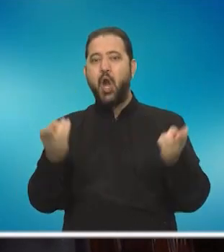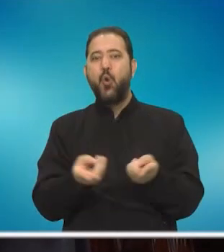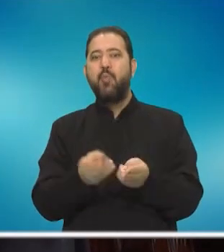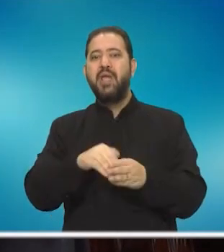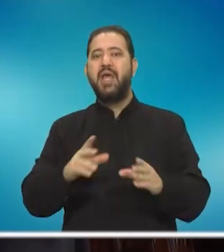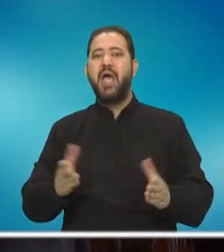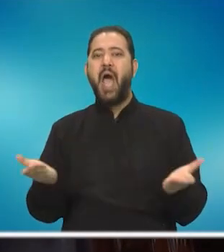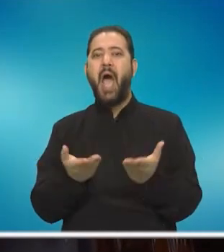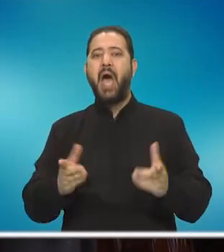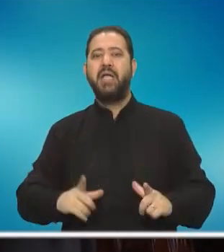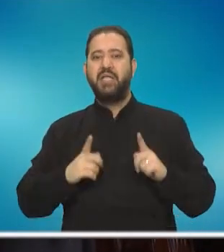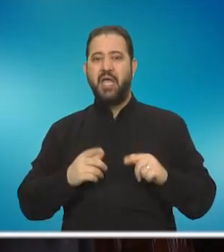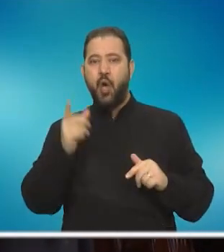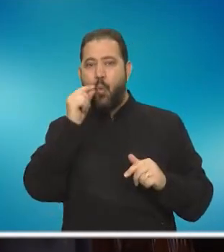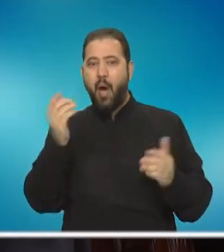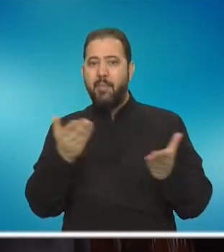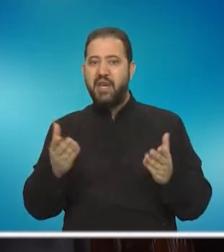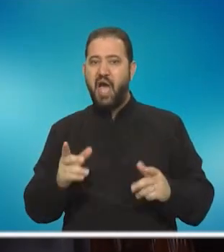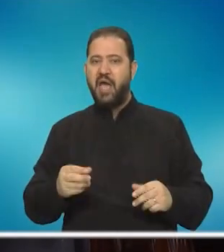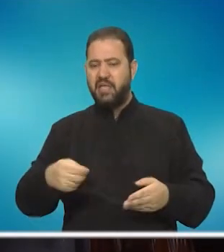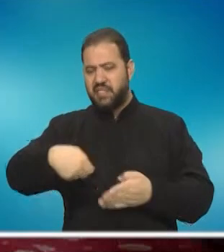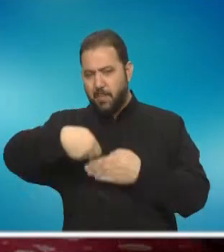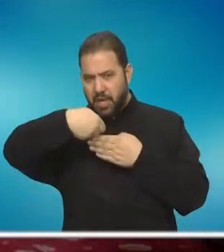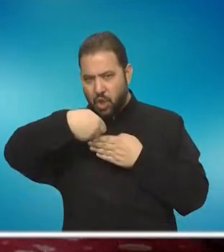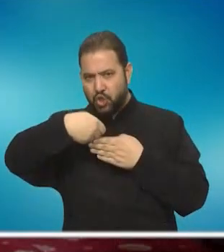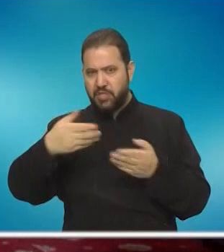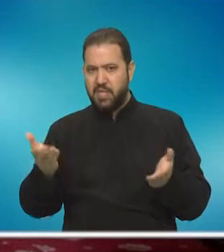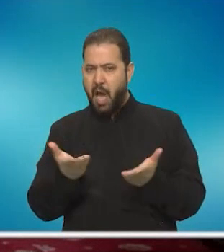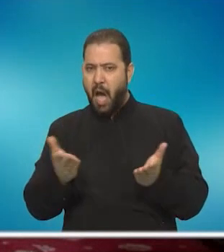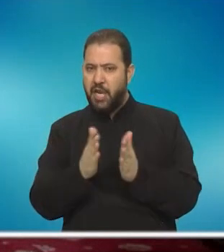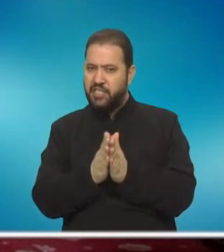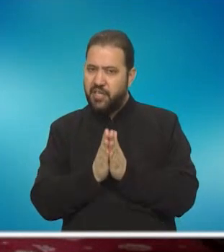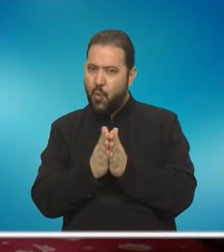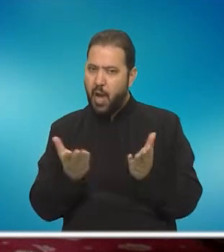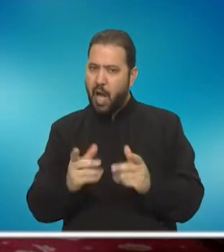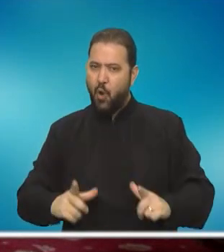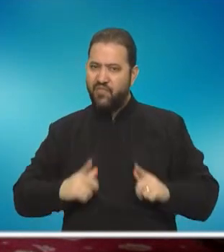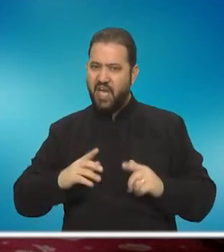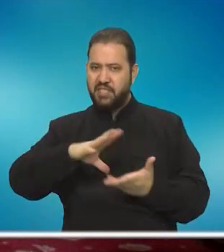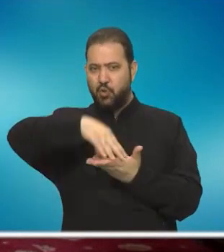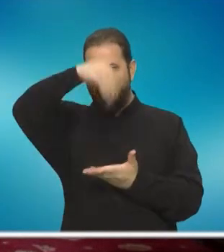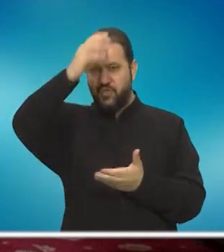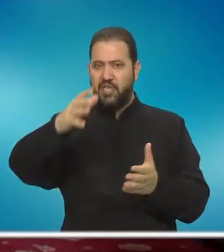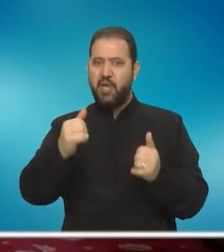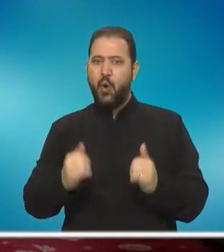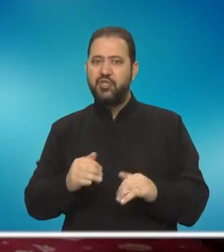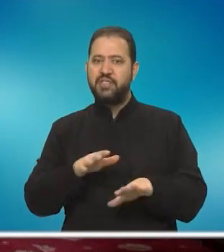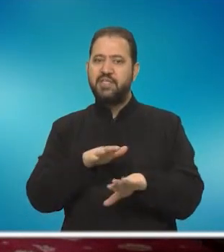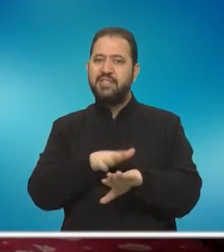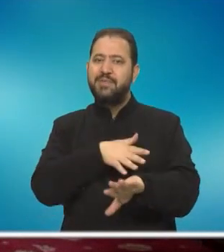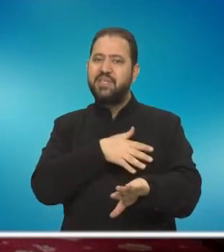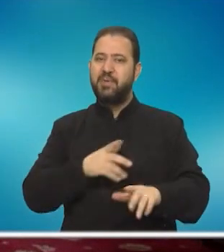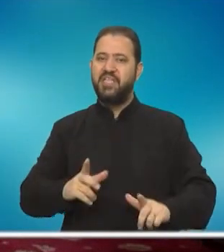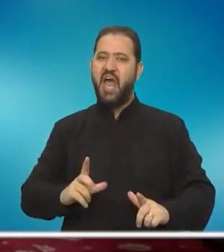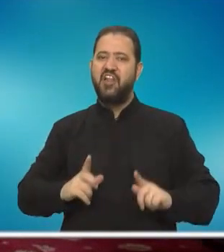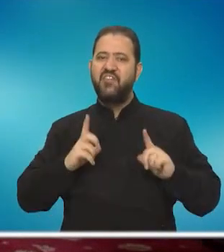cuvântul lui Dumnezeu, care se împărtășesc, care au o viață duhovnicească, au parte de această bucurie a vieții veșnice. Bucuria cea